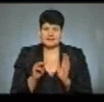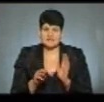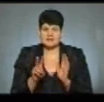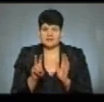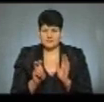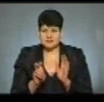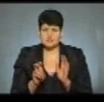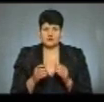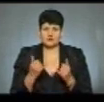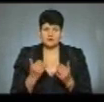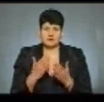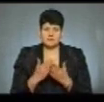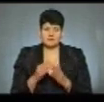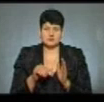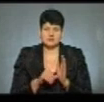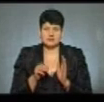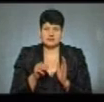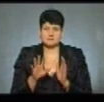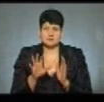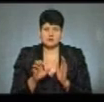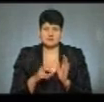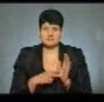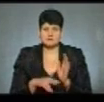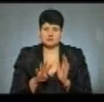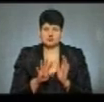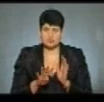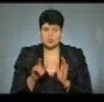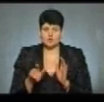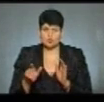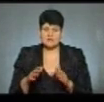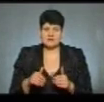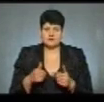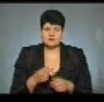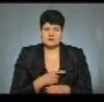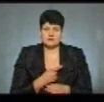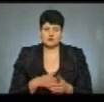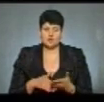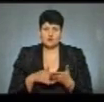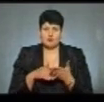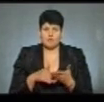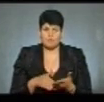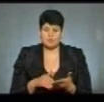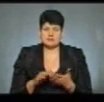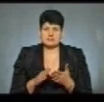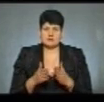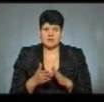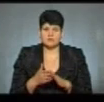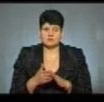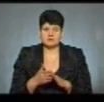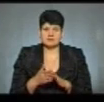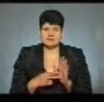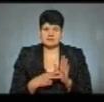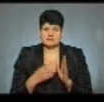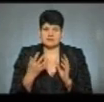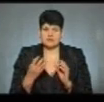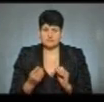6200, сьогодні ми маємо вже 6574 особи, які звернулися за медичною допомогою. Це за останніх 7